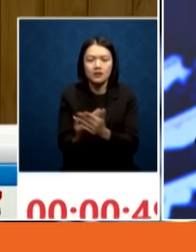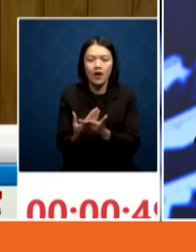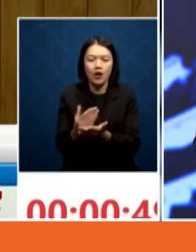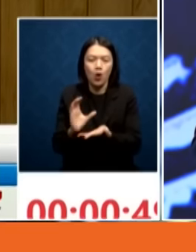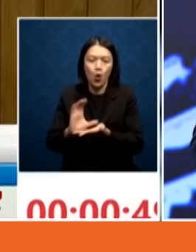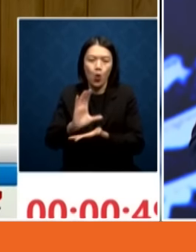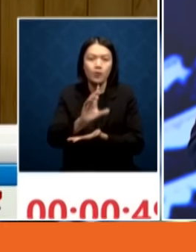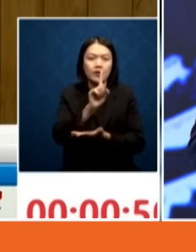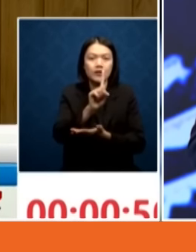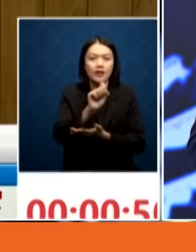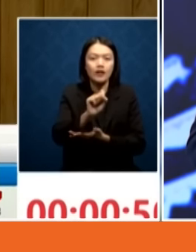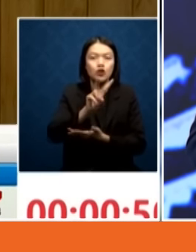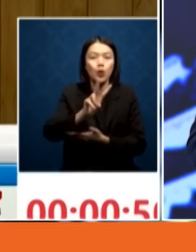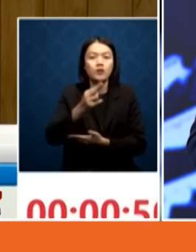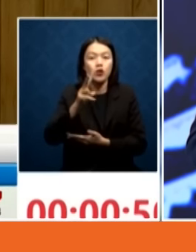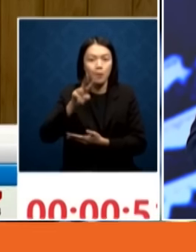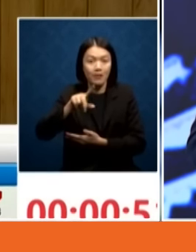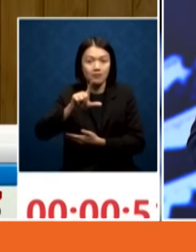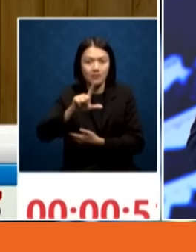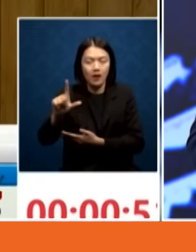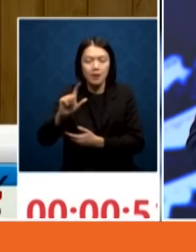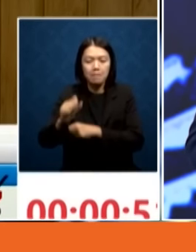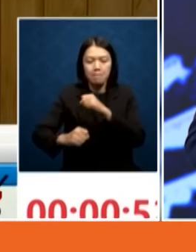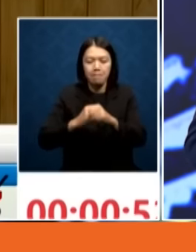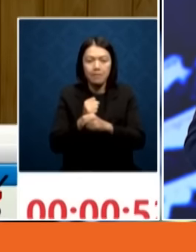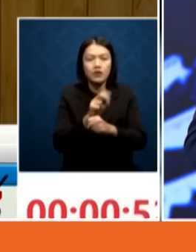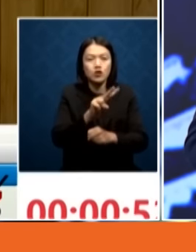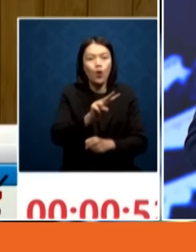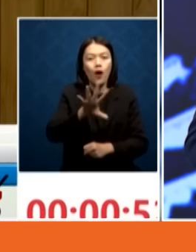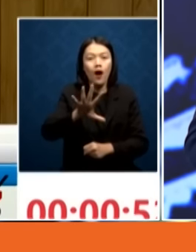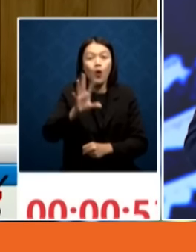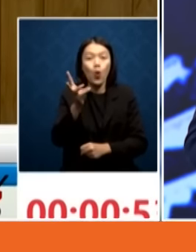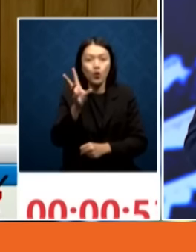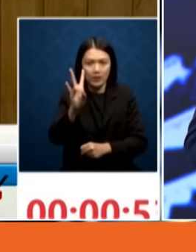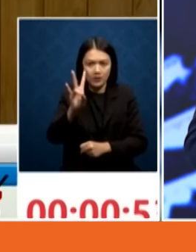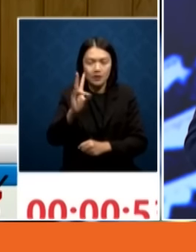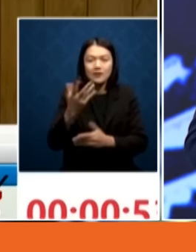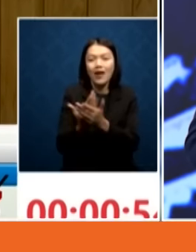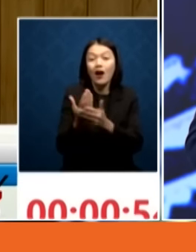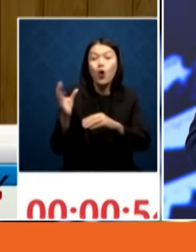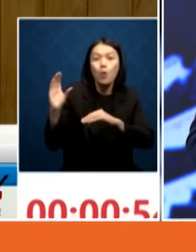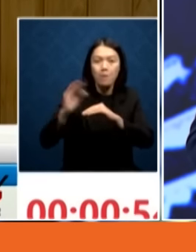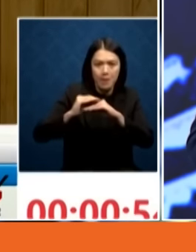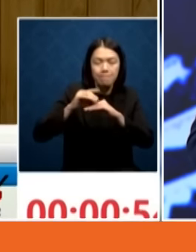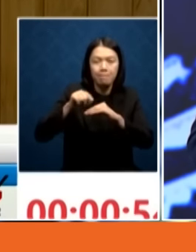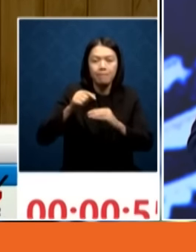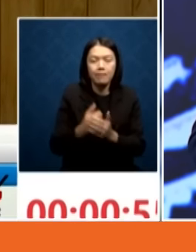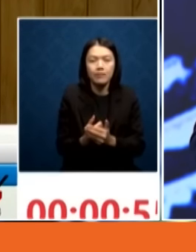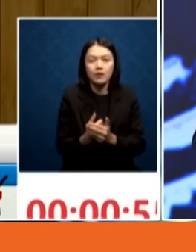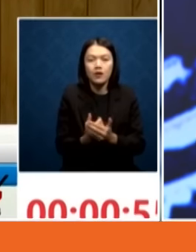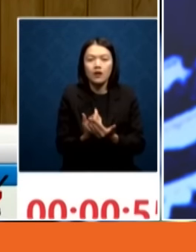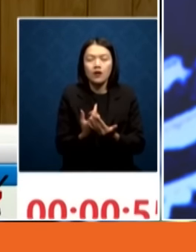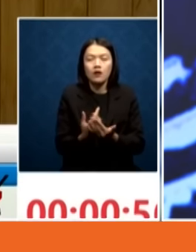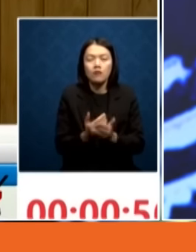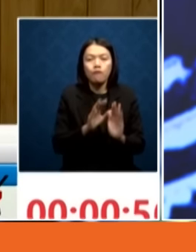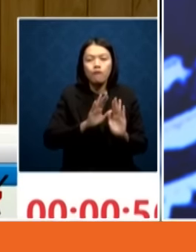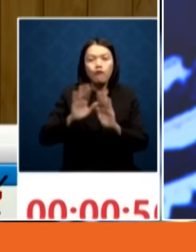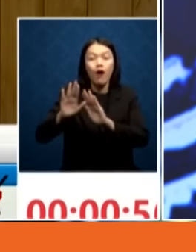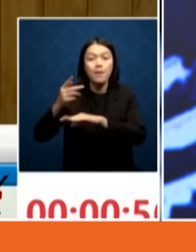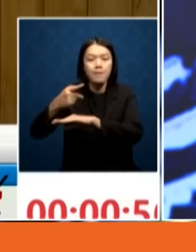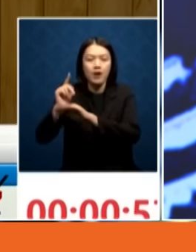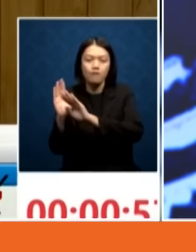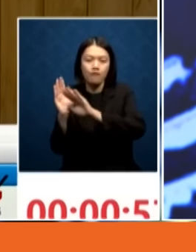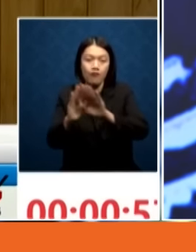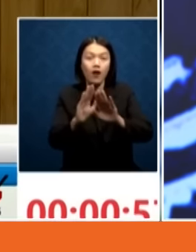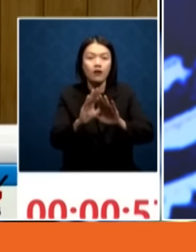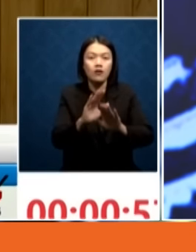ตัวอย่างการวิเคราะห์ทั้งเศรษฐศาสตร์มาว่าเงินมันไม่หมุนนี่ฉันนึกอยู่ว่ามีโครงการอะไรบ้างในอดีตที่ผ่านมาให้ไปแล้วเงินมัน